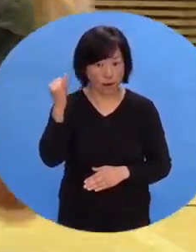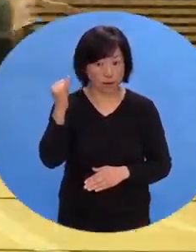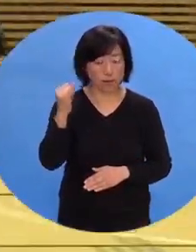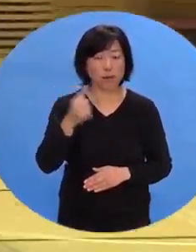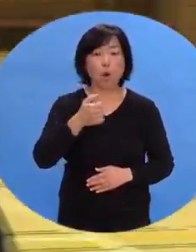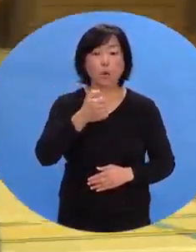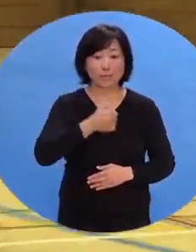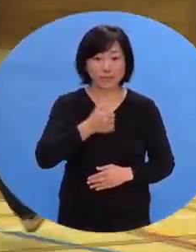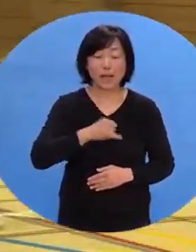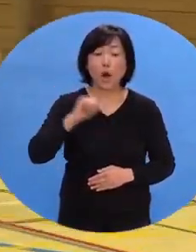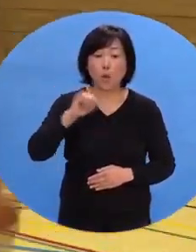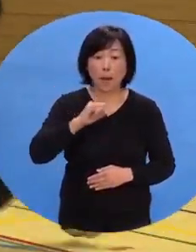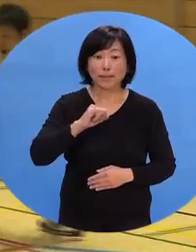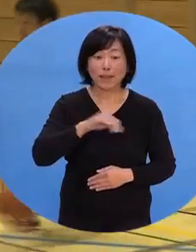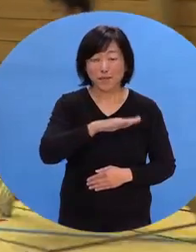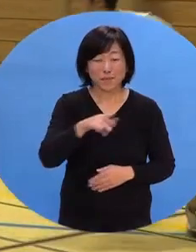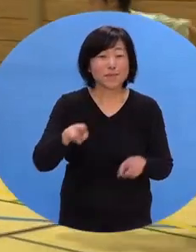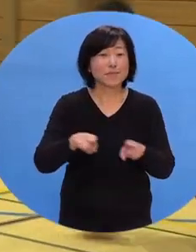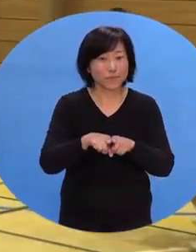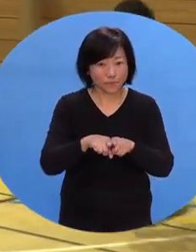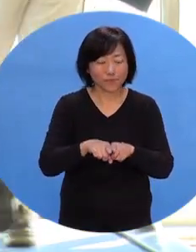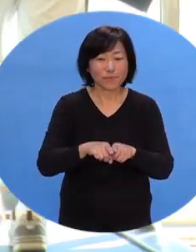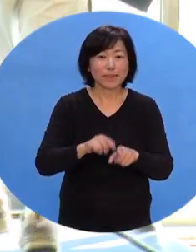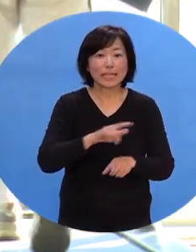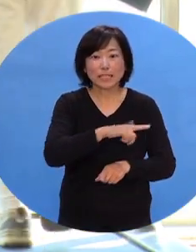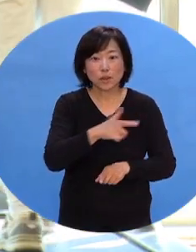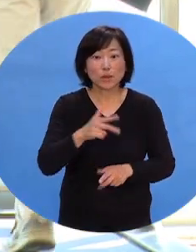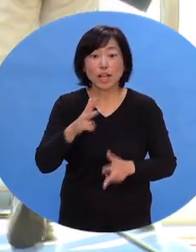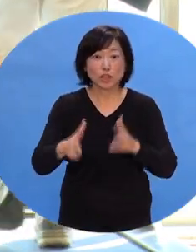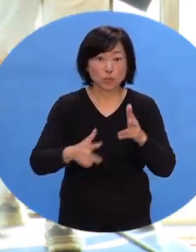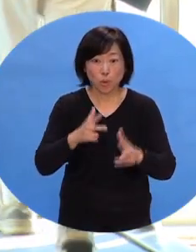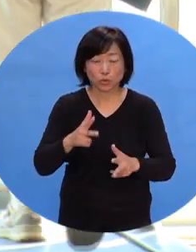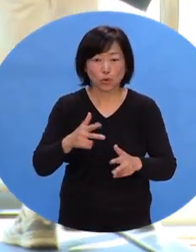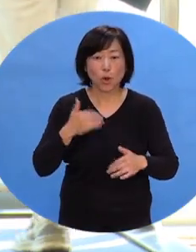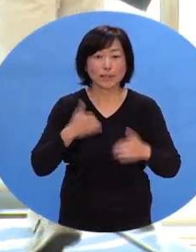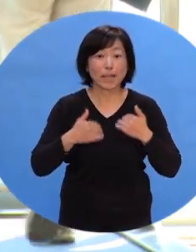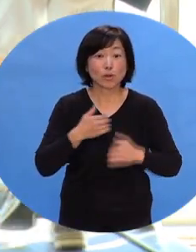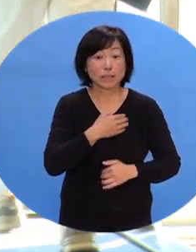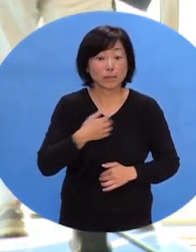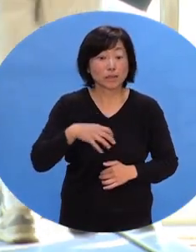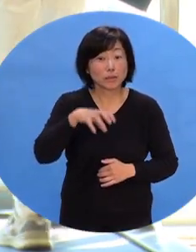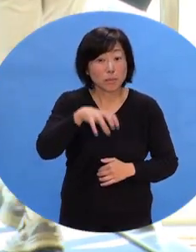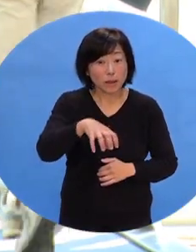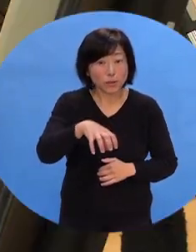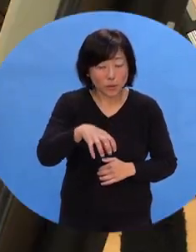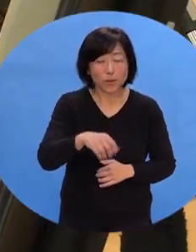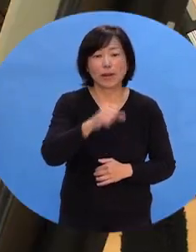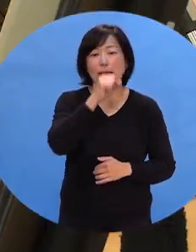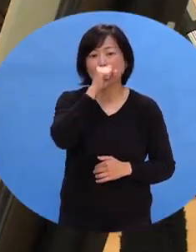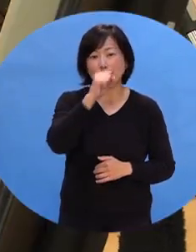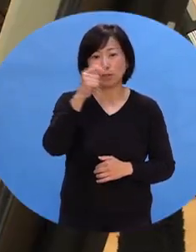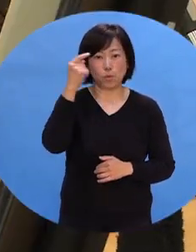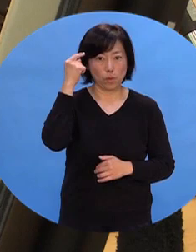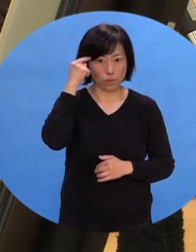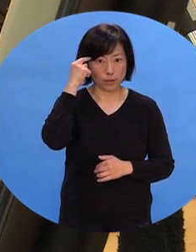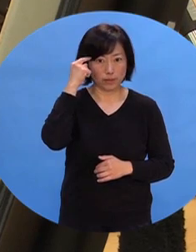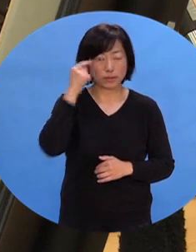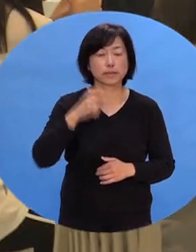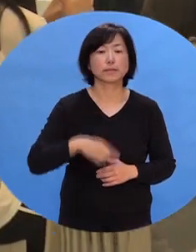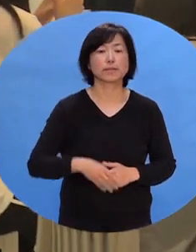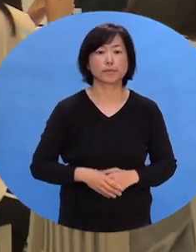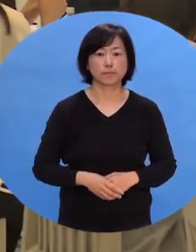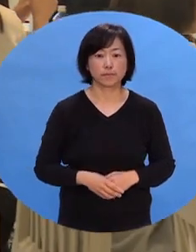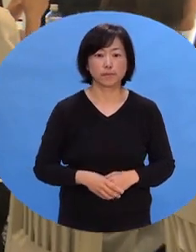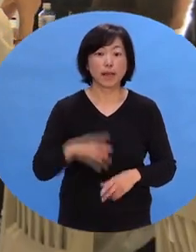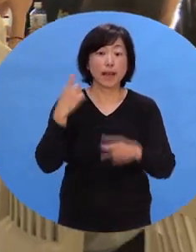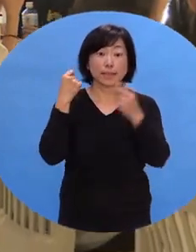からおじいちゃんおばあちゃんと一緒に、いろいろなスポーツを楽しむ、そういった施設になっていってくれたらいいなというふうに思っています。